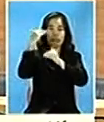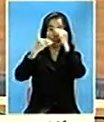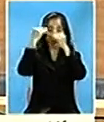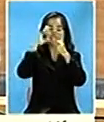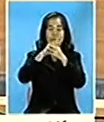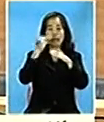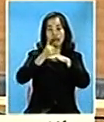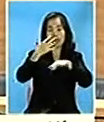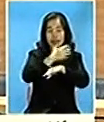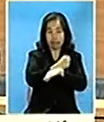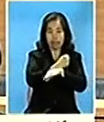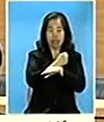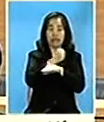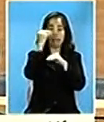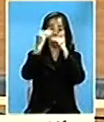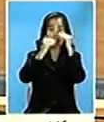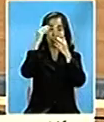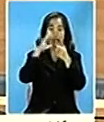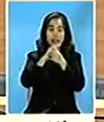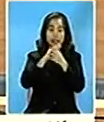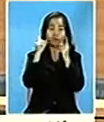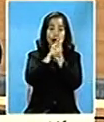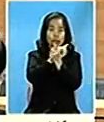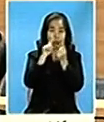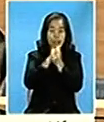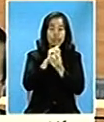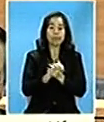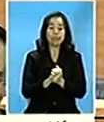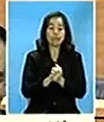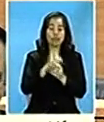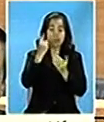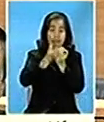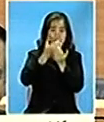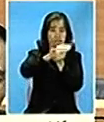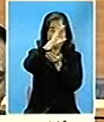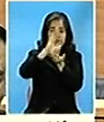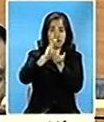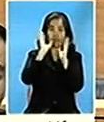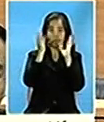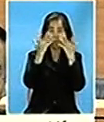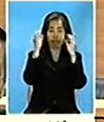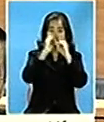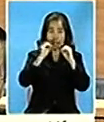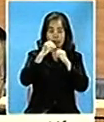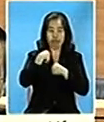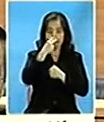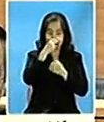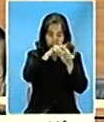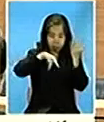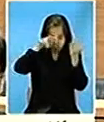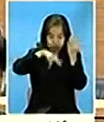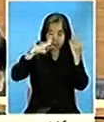และการเมืองและการสังคมนะคะอันนี้งบไม่มีนะคะดิฉันมองแล้วเนี่ยทุกกระทรวงไม่มีนะ